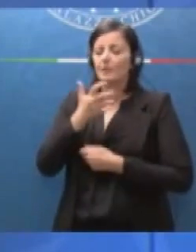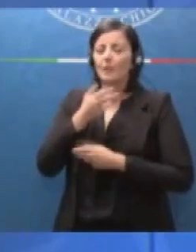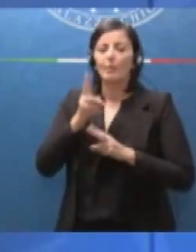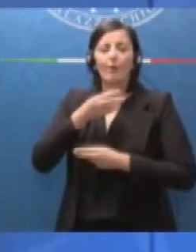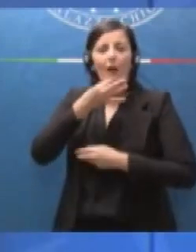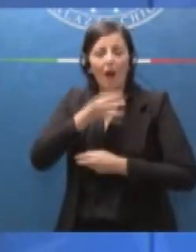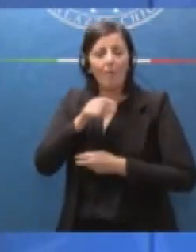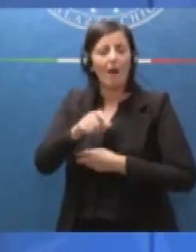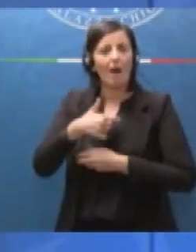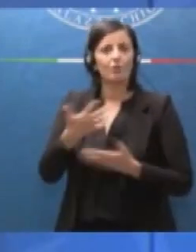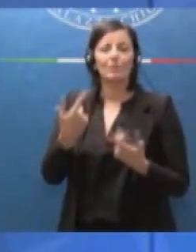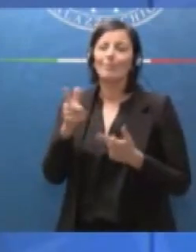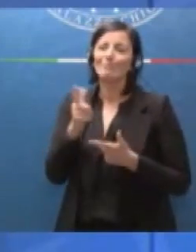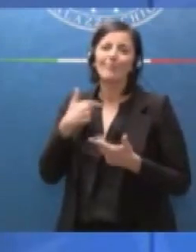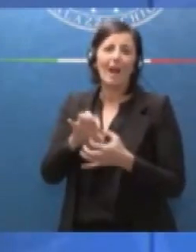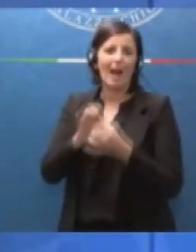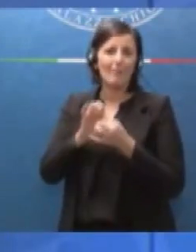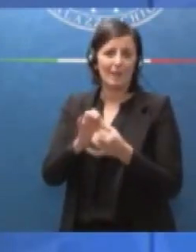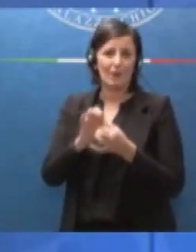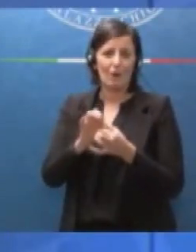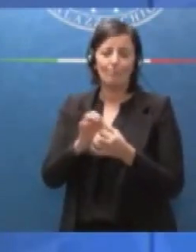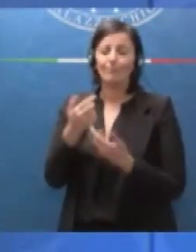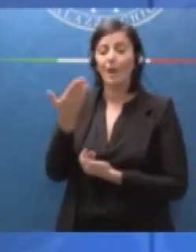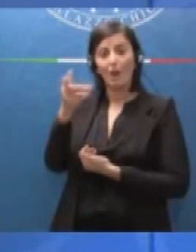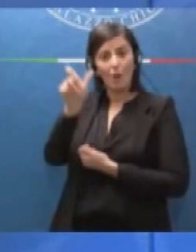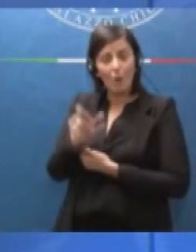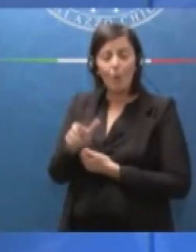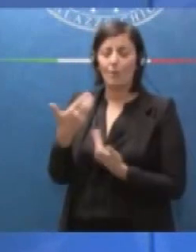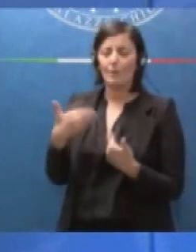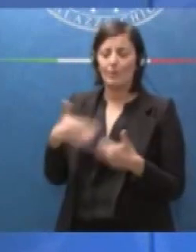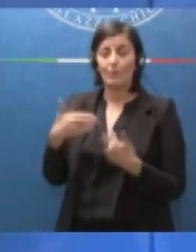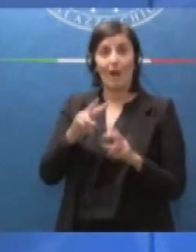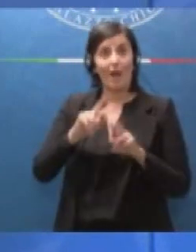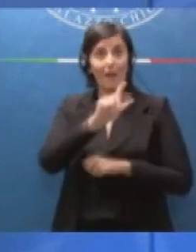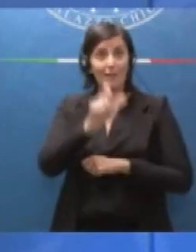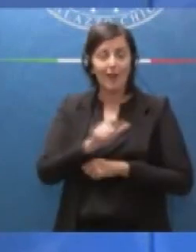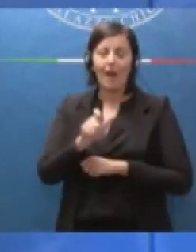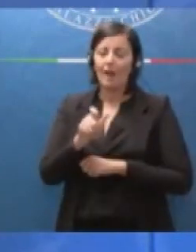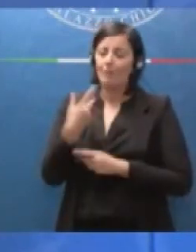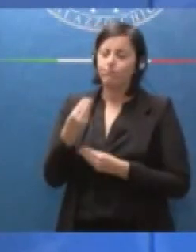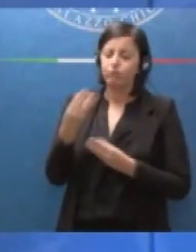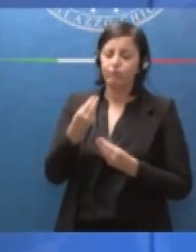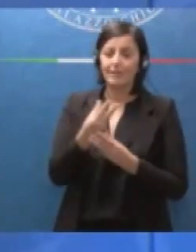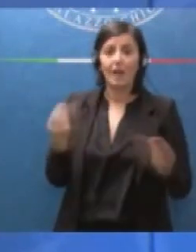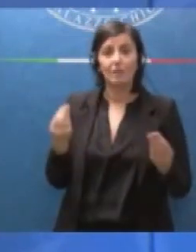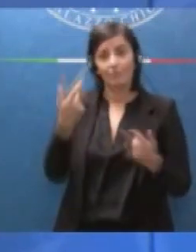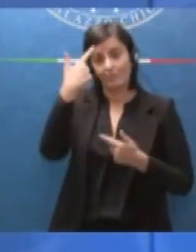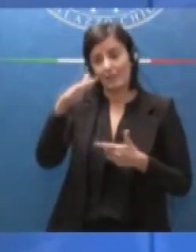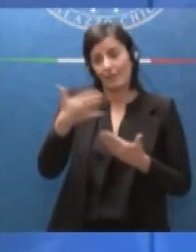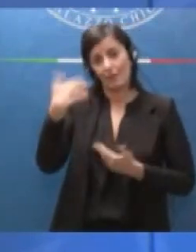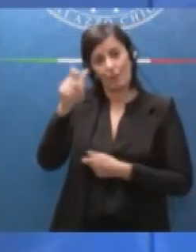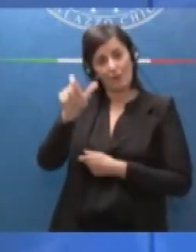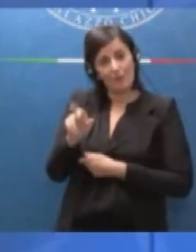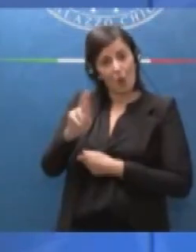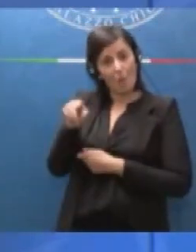abbia incontrato nella mia vita, era un amico, era una persona che a questa nazione ha dato tanto, scompare oggi, era, come voi sapete,